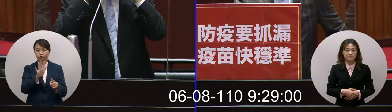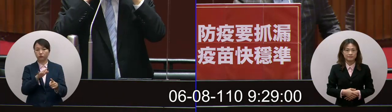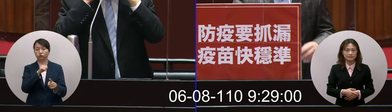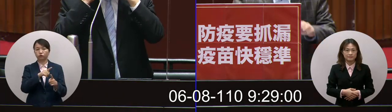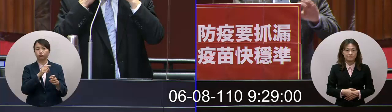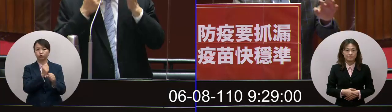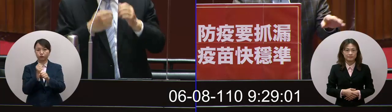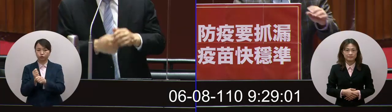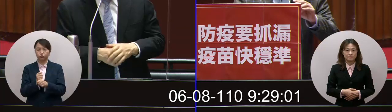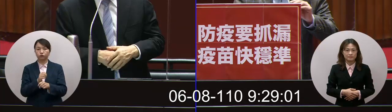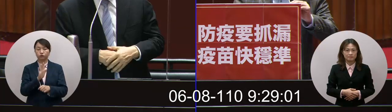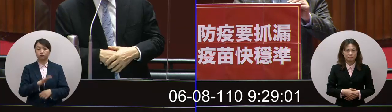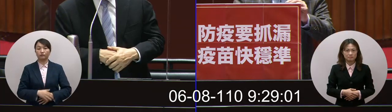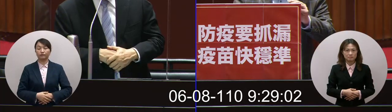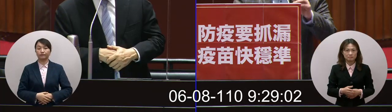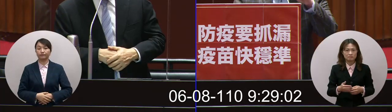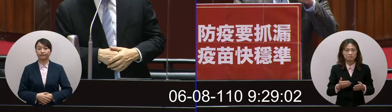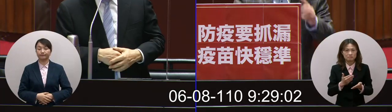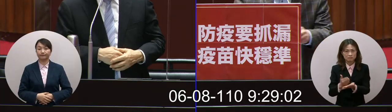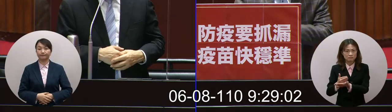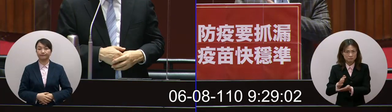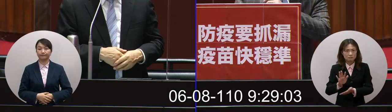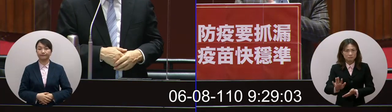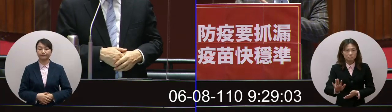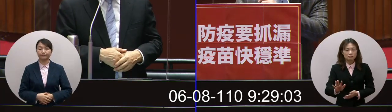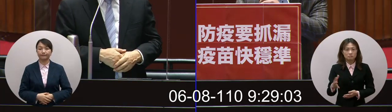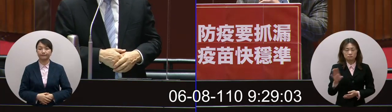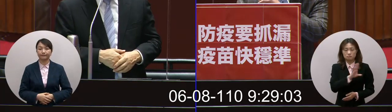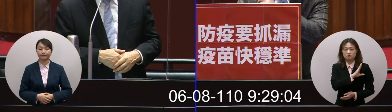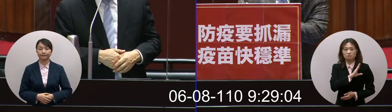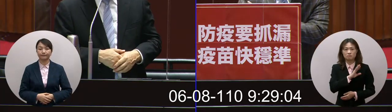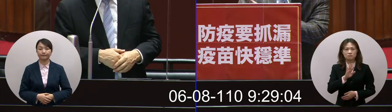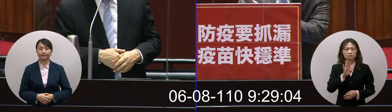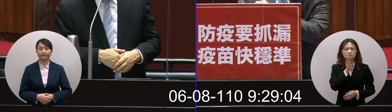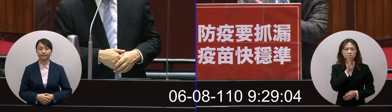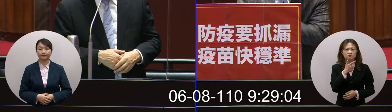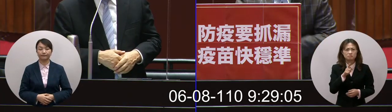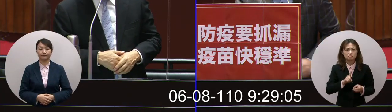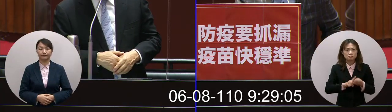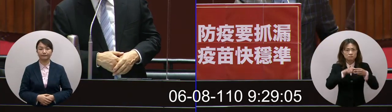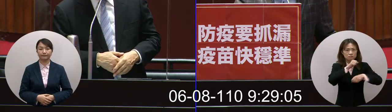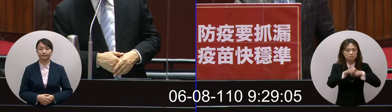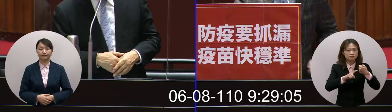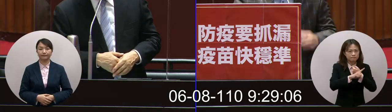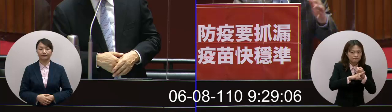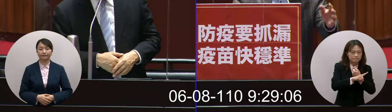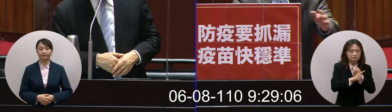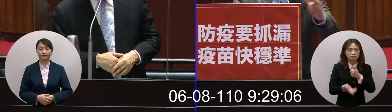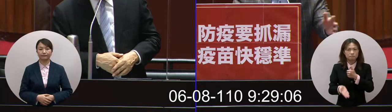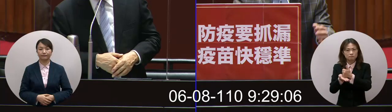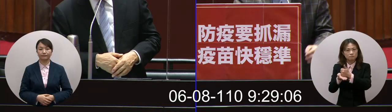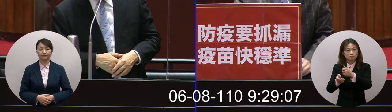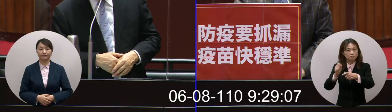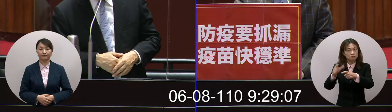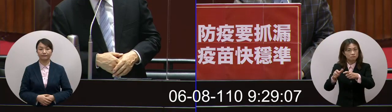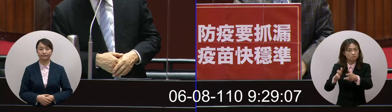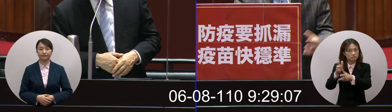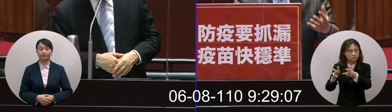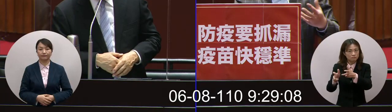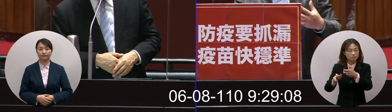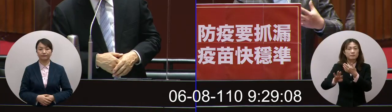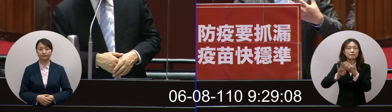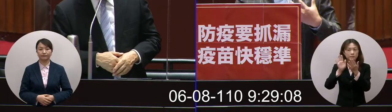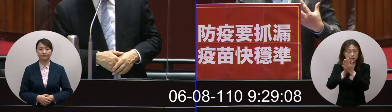做甲真 处理处理犯罪啊！我是讲是毋是当主动研究讲鼓励这个厂商未来其他的厂商